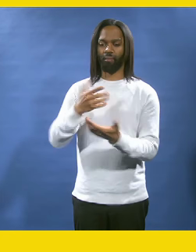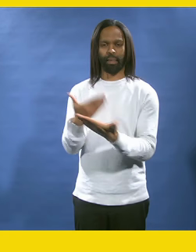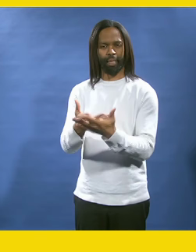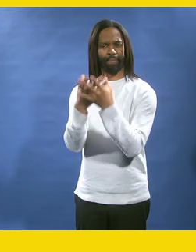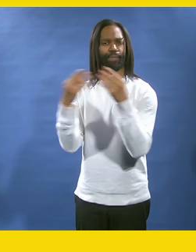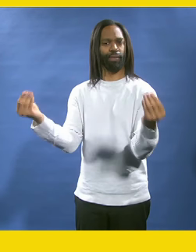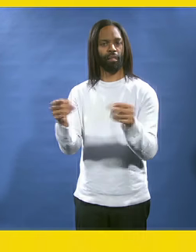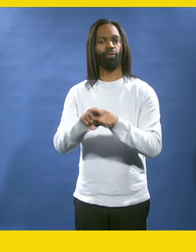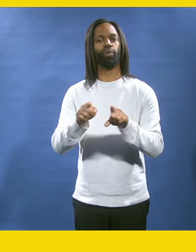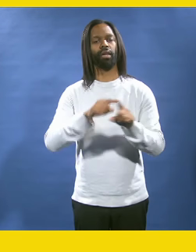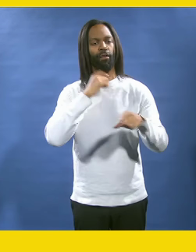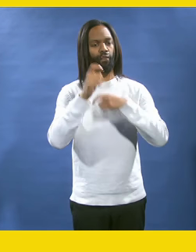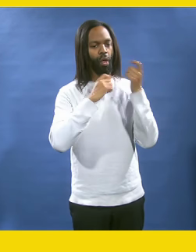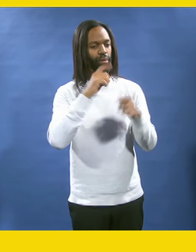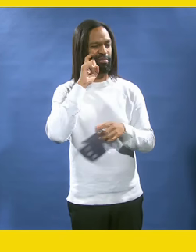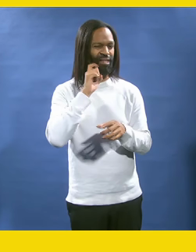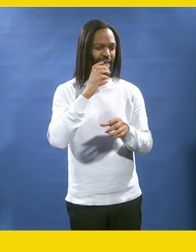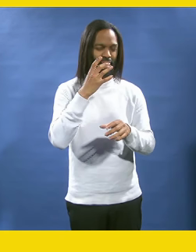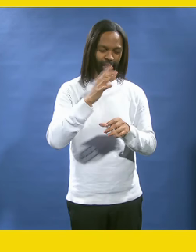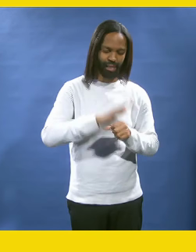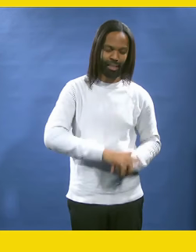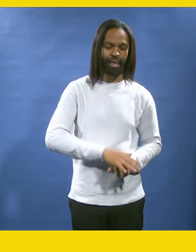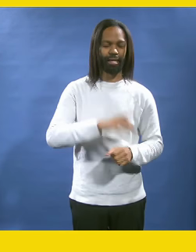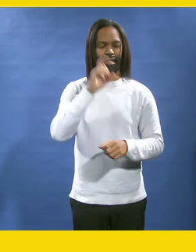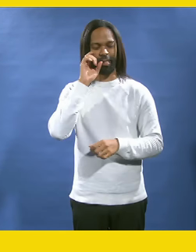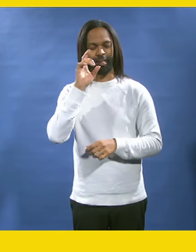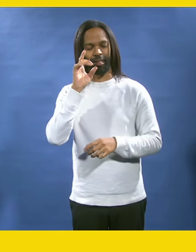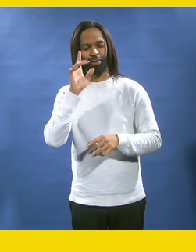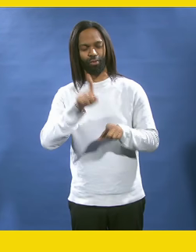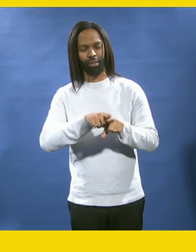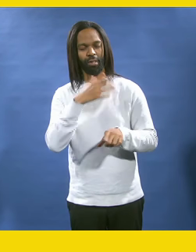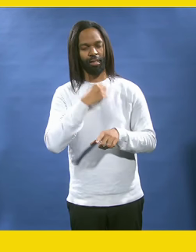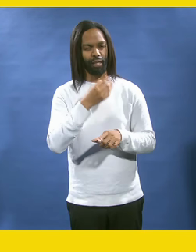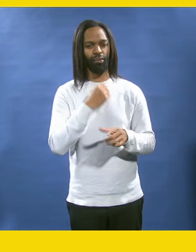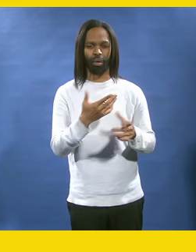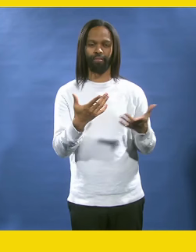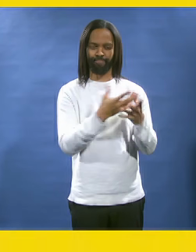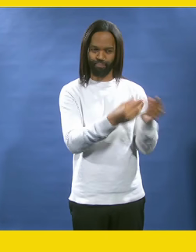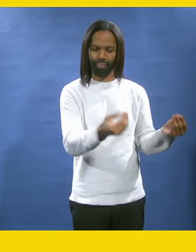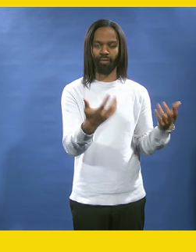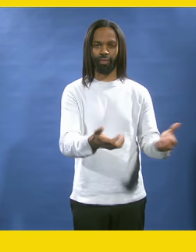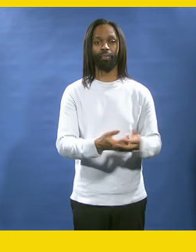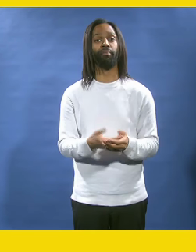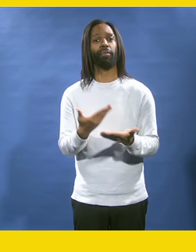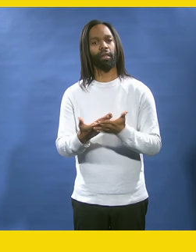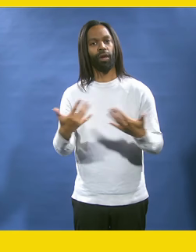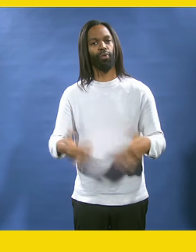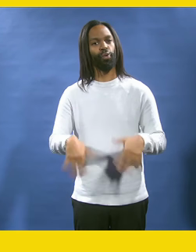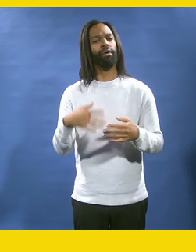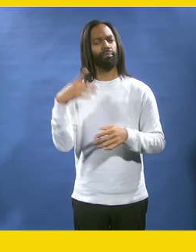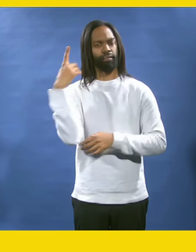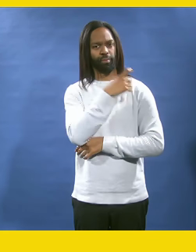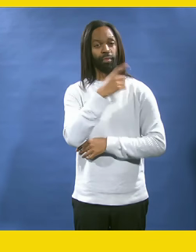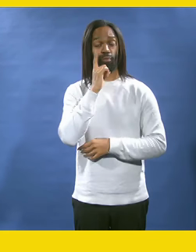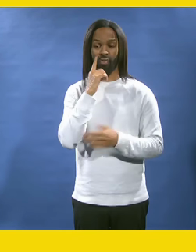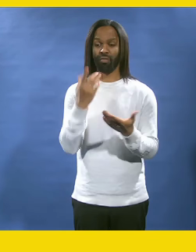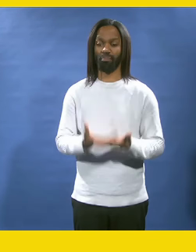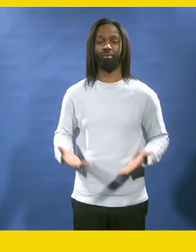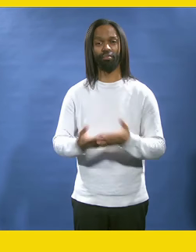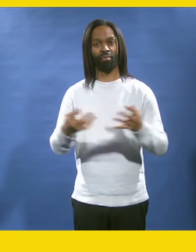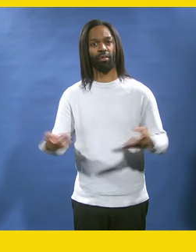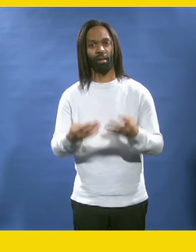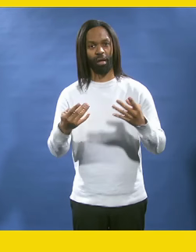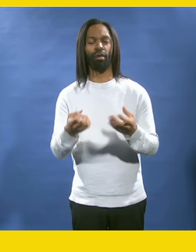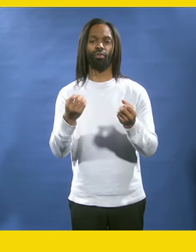sexuelles. C'est ambitieux, risqué, en ces temps où la réalité des guerres, la tentation du repli et